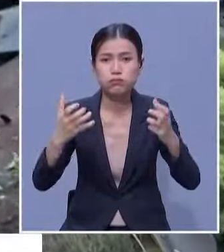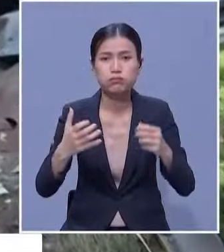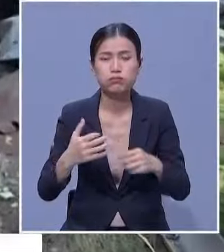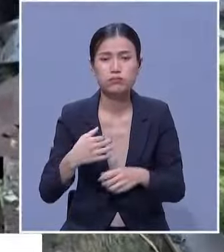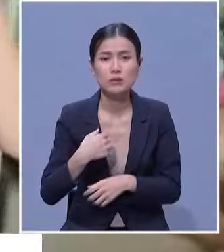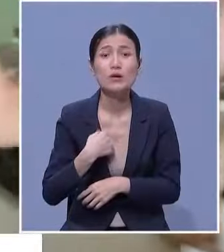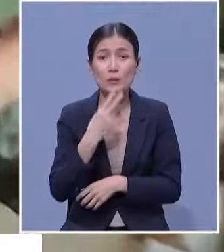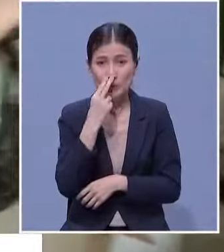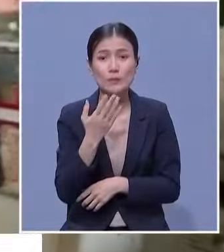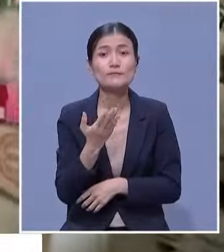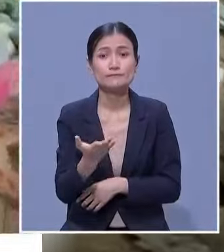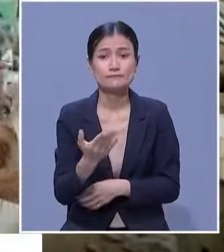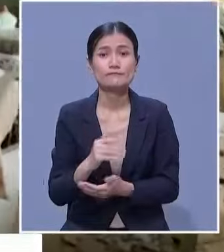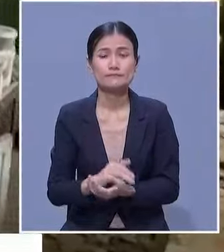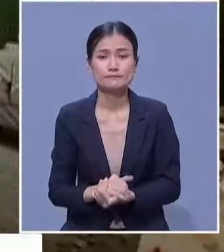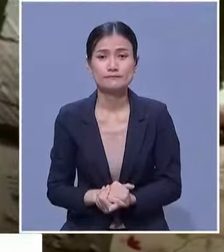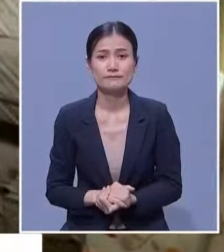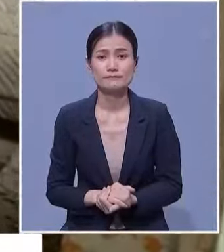ไปฟังเสียงของชาวบ้านกันหน่อยค่ะ